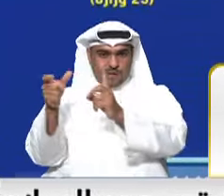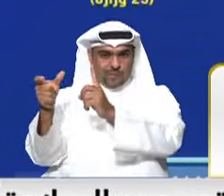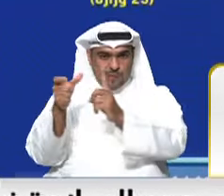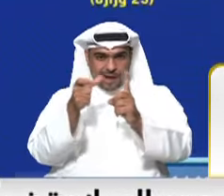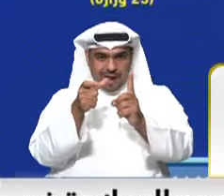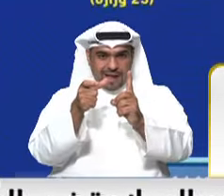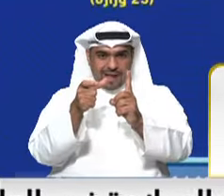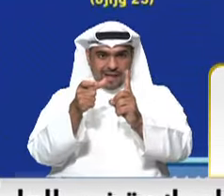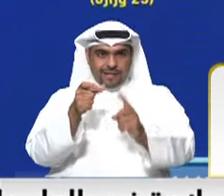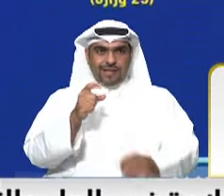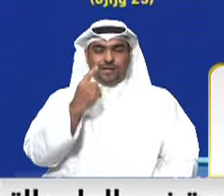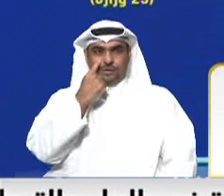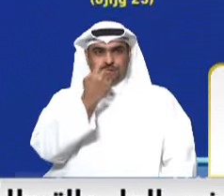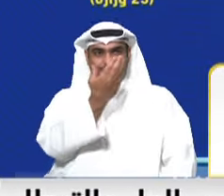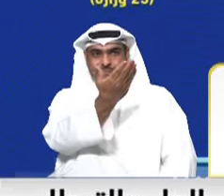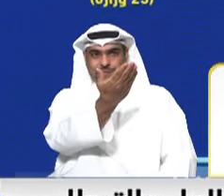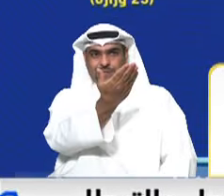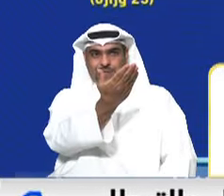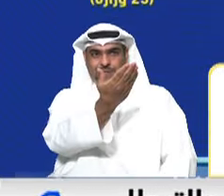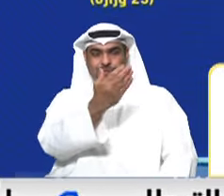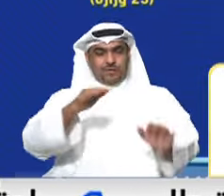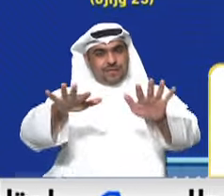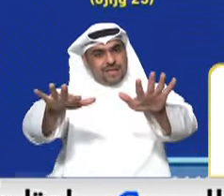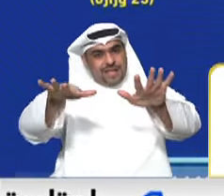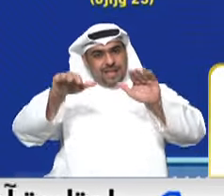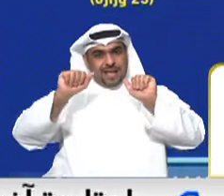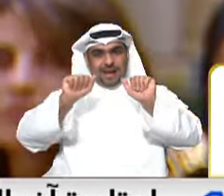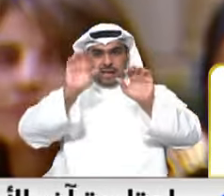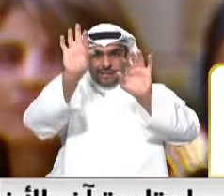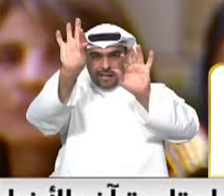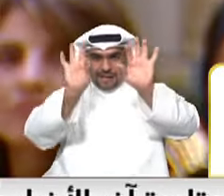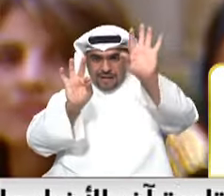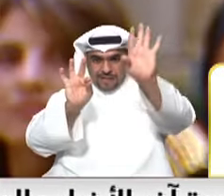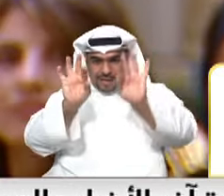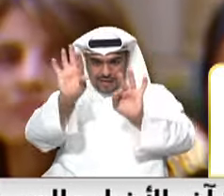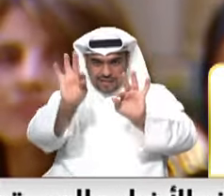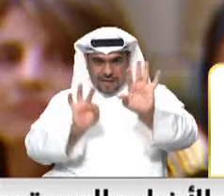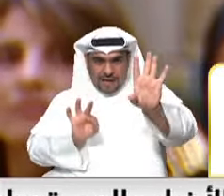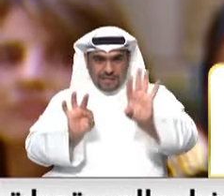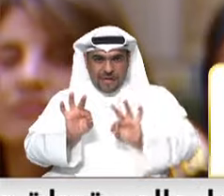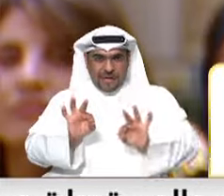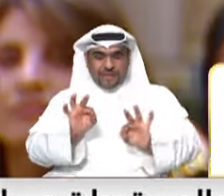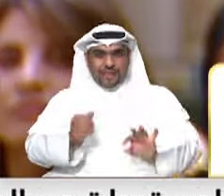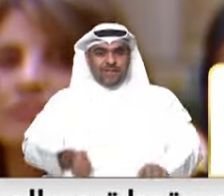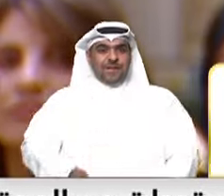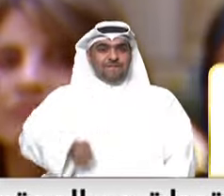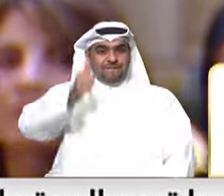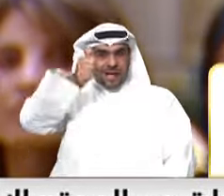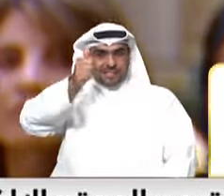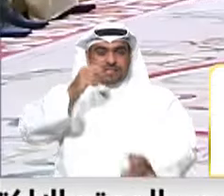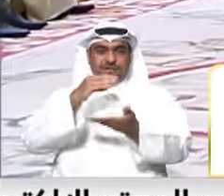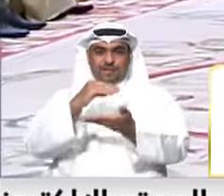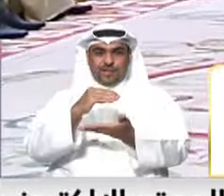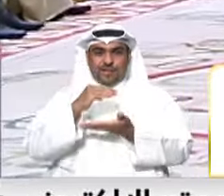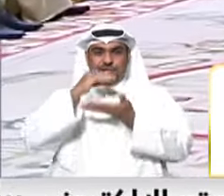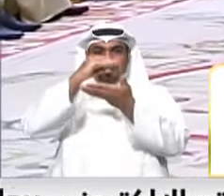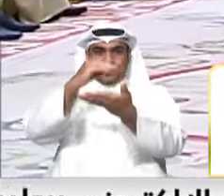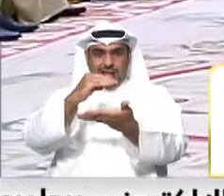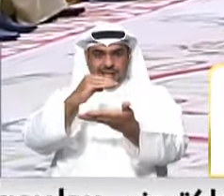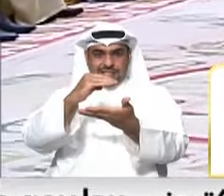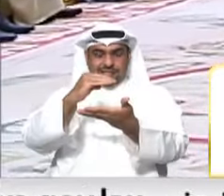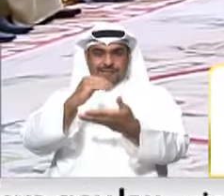الجديدة من مشروع مؤشر المعلوماتية. هذا وألقت رئيس مجلس أمناء الجائزة كلمة هذا